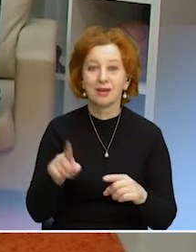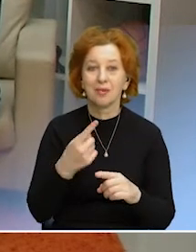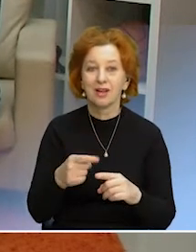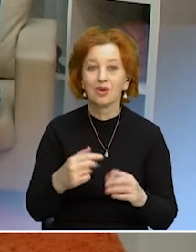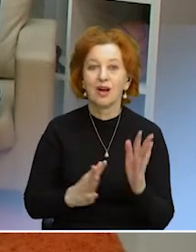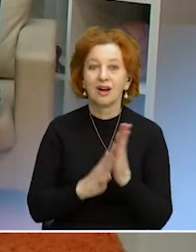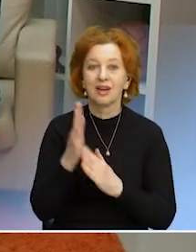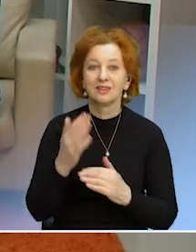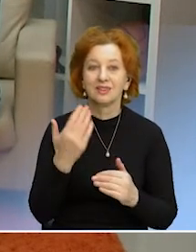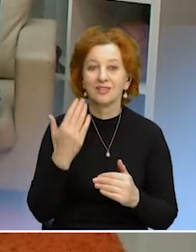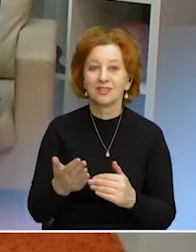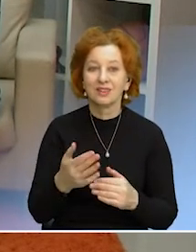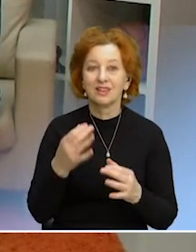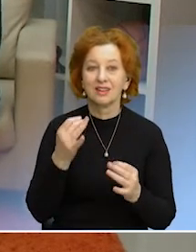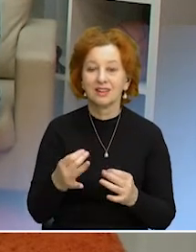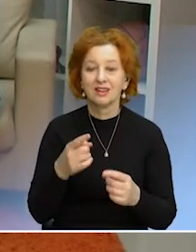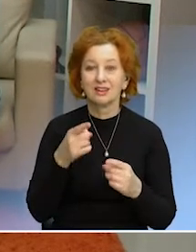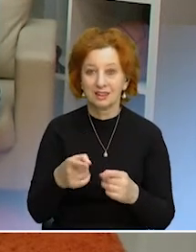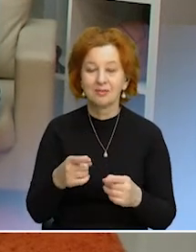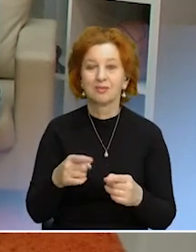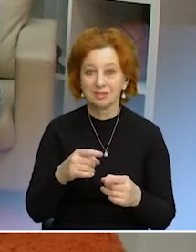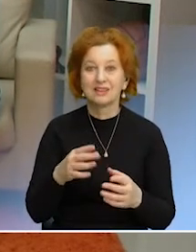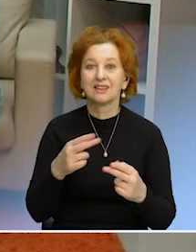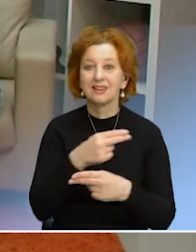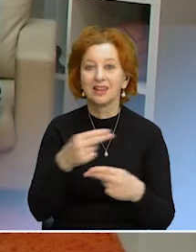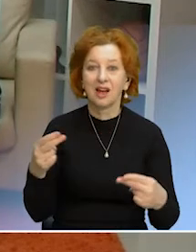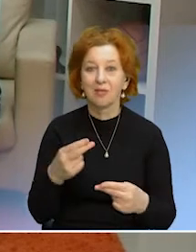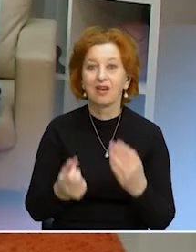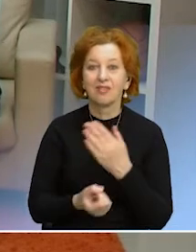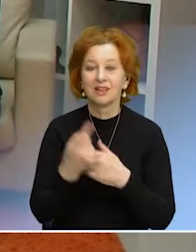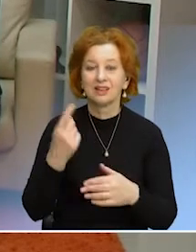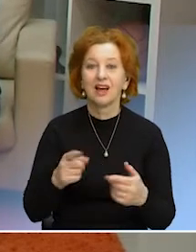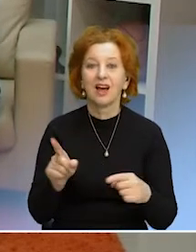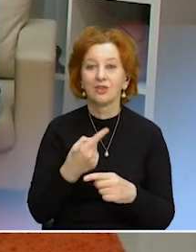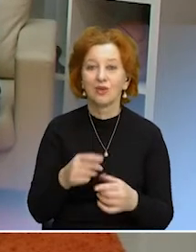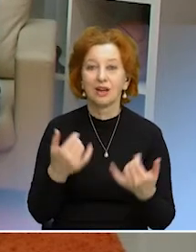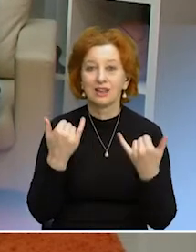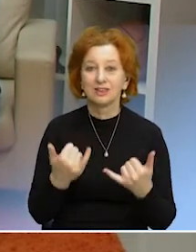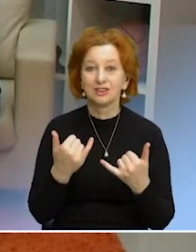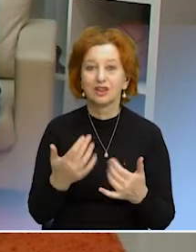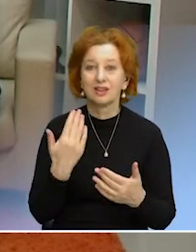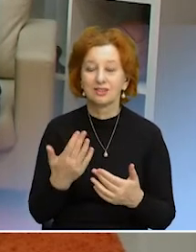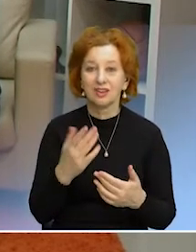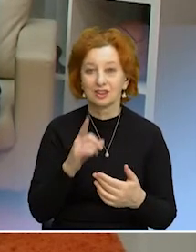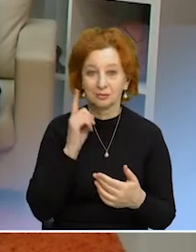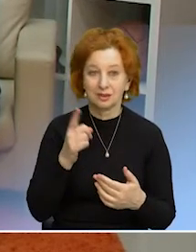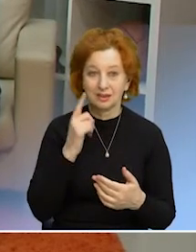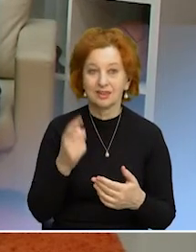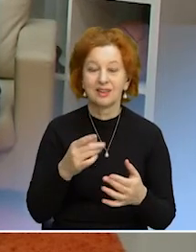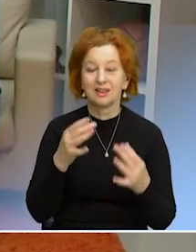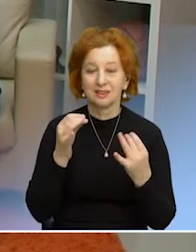которыми росли вы, да, вот отличается ли та молодежь и чем она отличается? Которая вот есть сейчас, и ребята вашей юности?